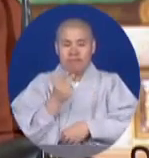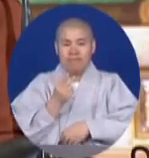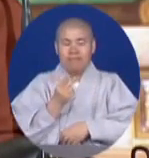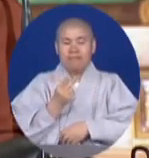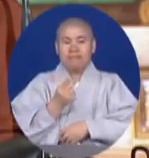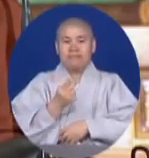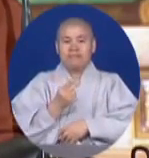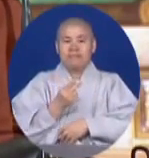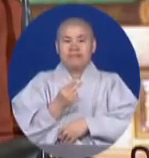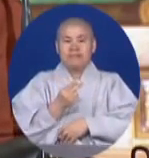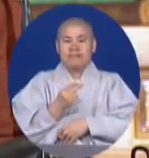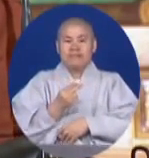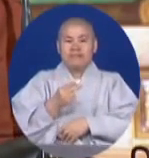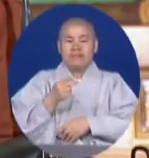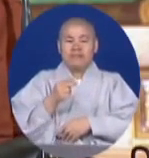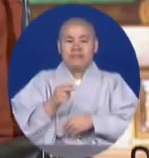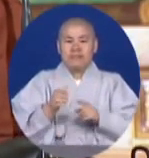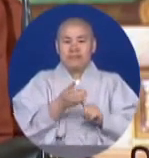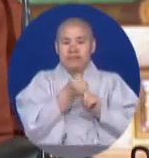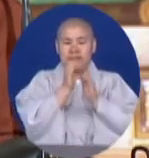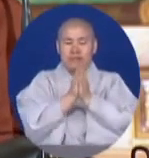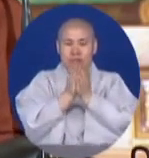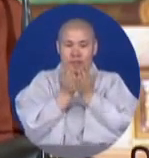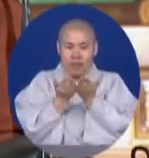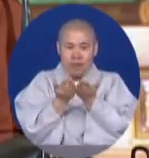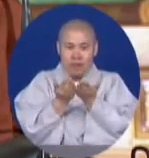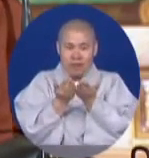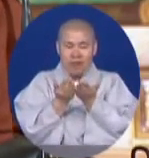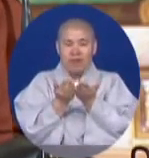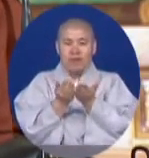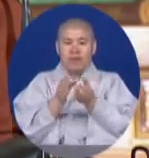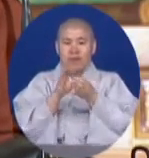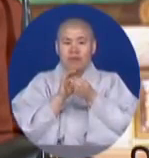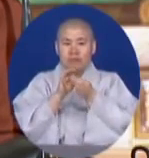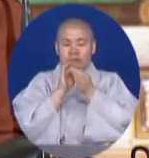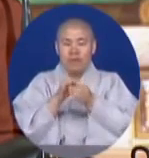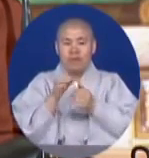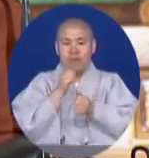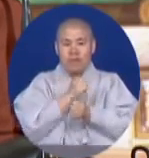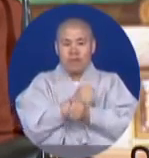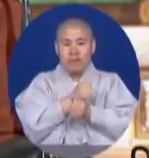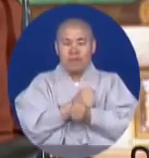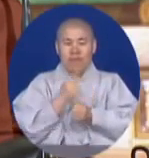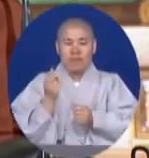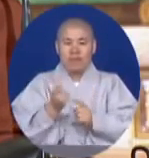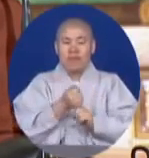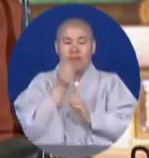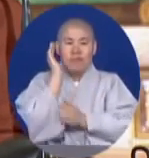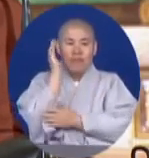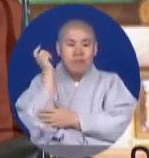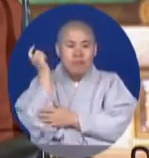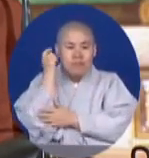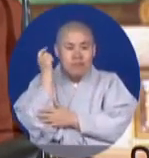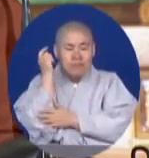이제 경서를 통해서도 하고, 그러니까 이제 법문 듣고